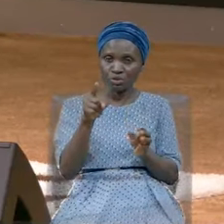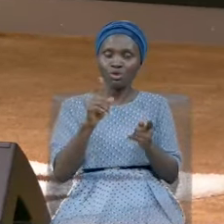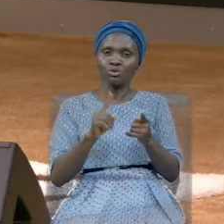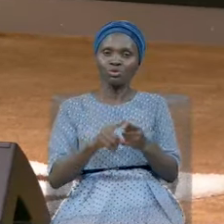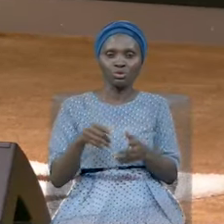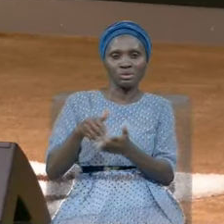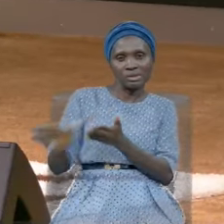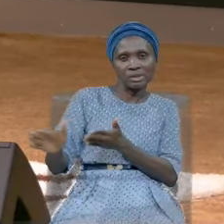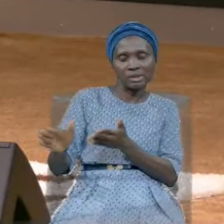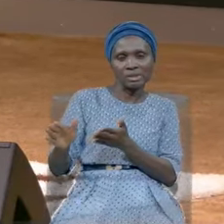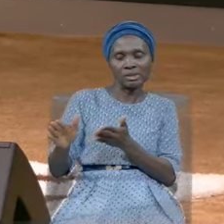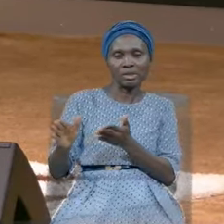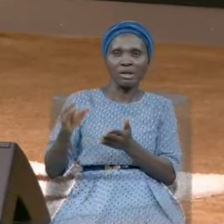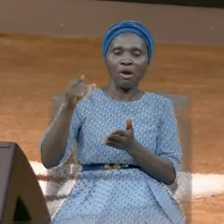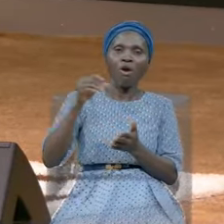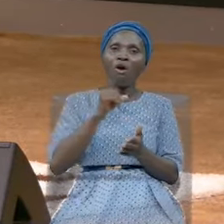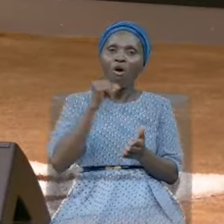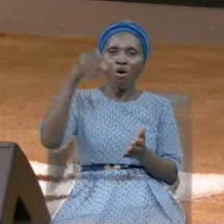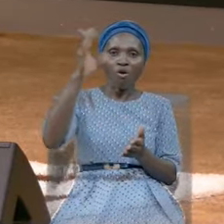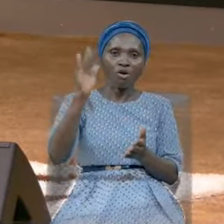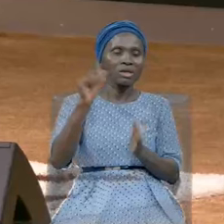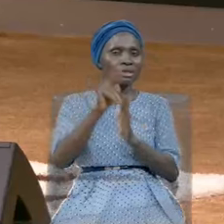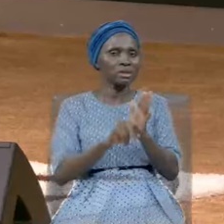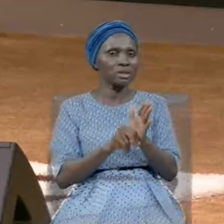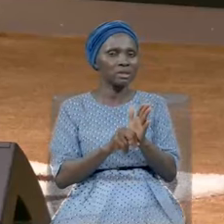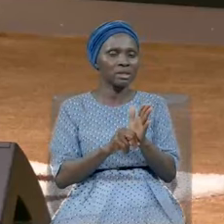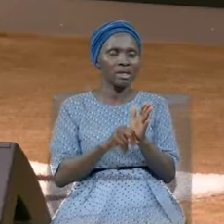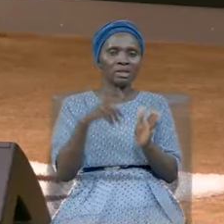tentation à l'impiété, vous rejetez cela,